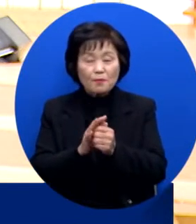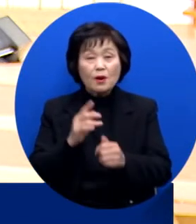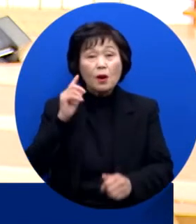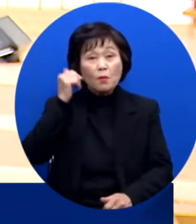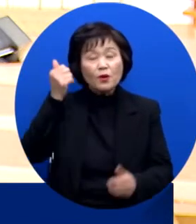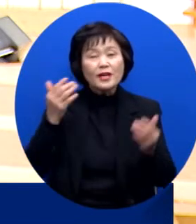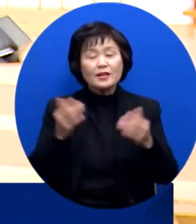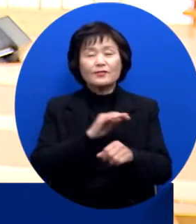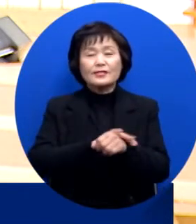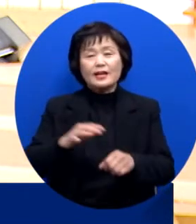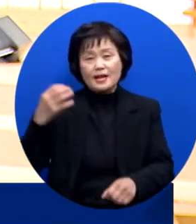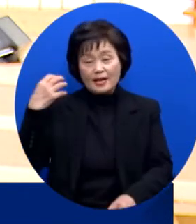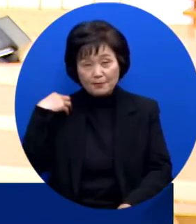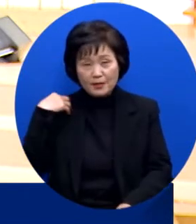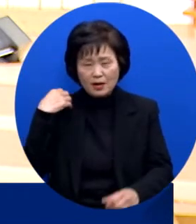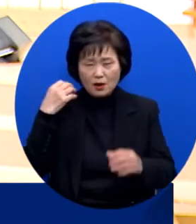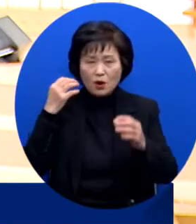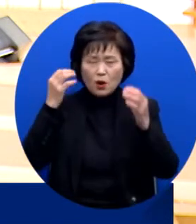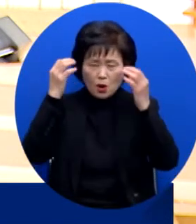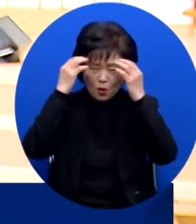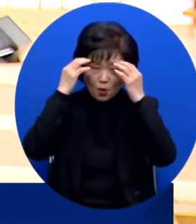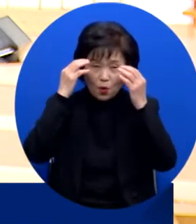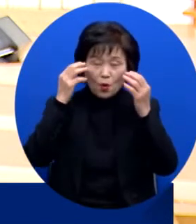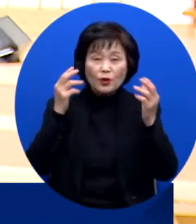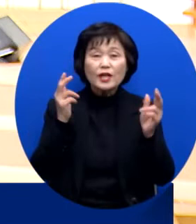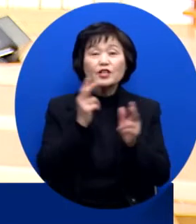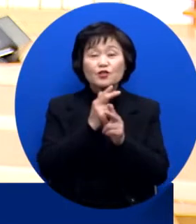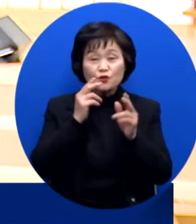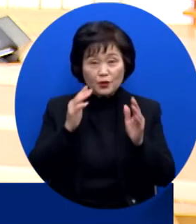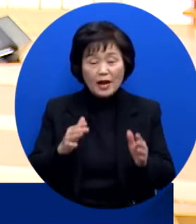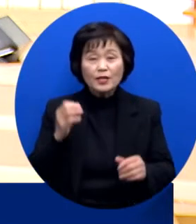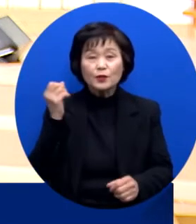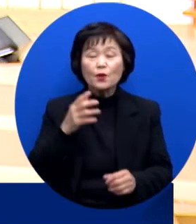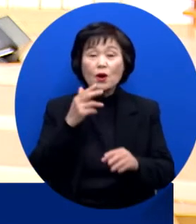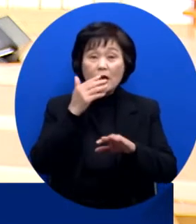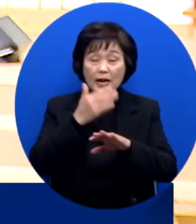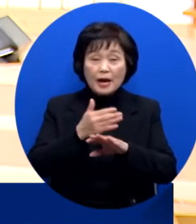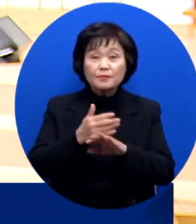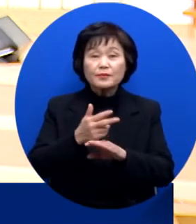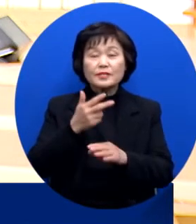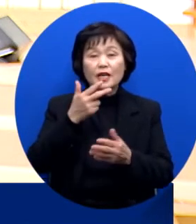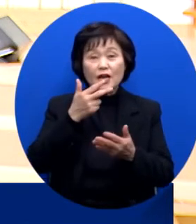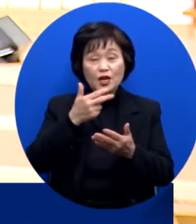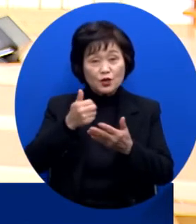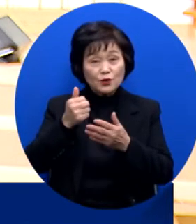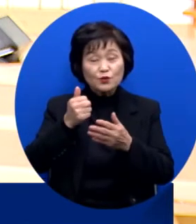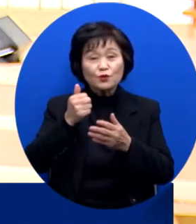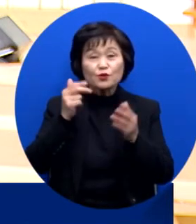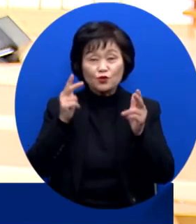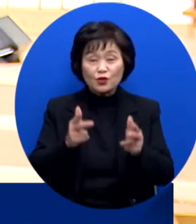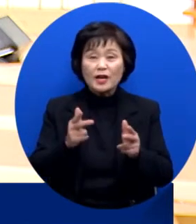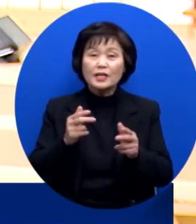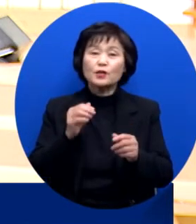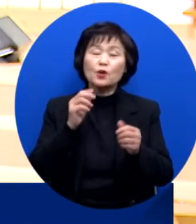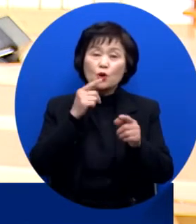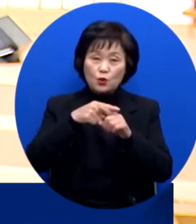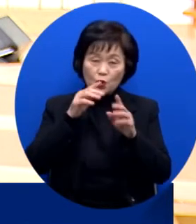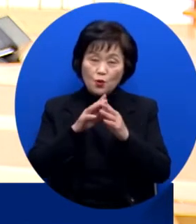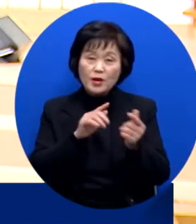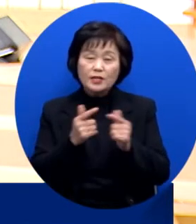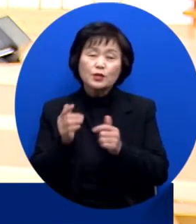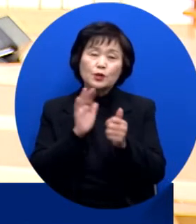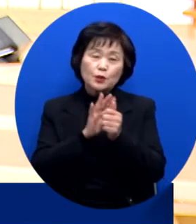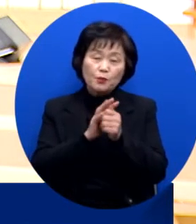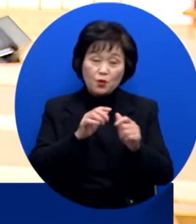고난 주간에 고난주간 캠페인 또 감사 절에 감싸줄 캠페인을 통해서 교회를 돕고 지역의 아동들을